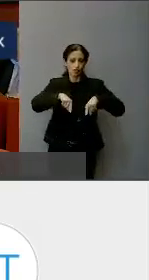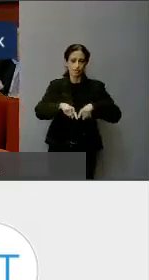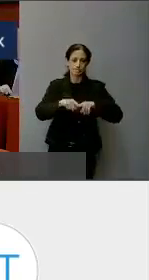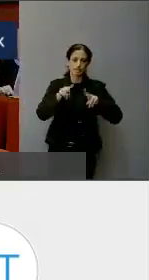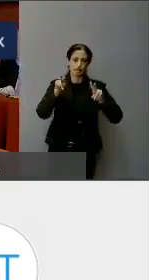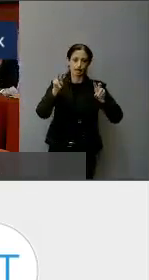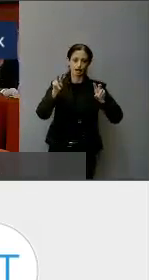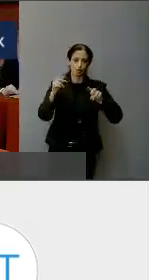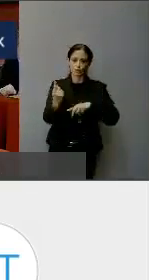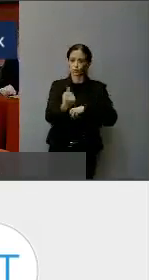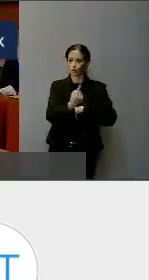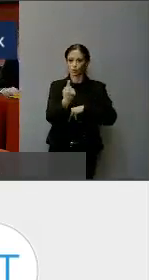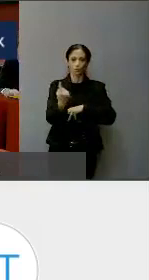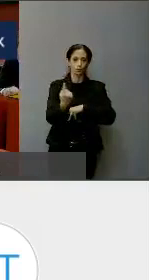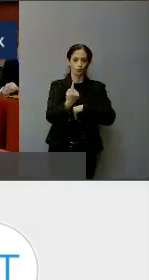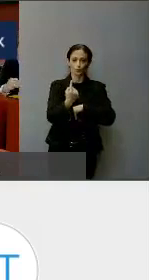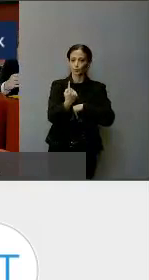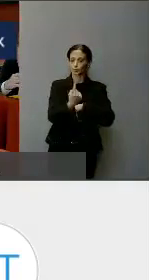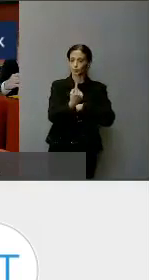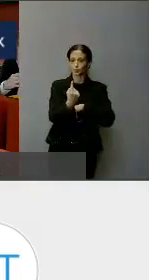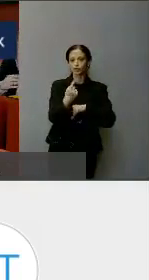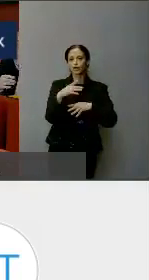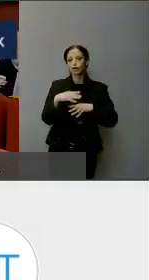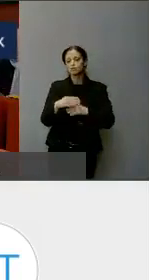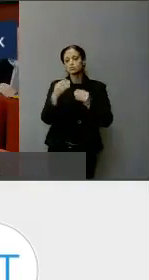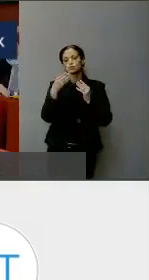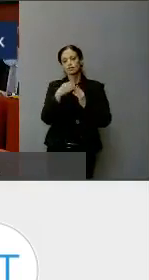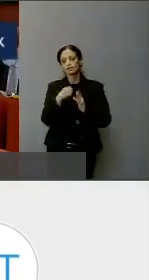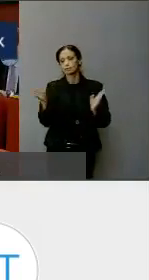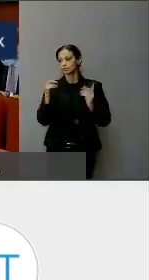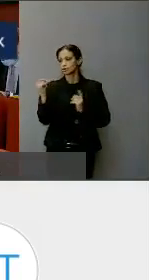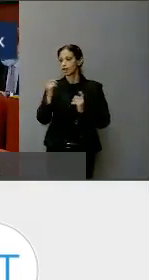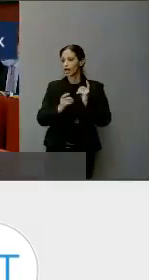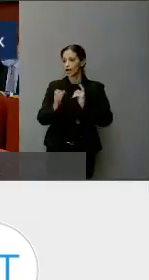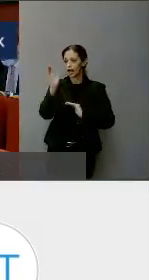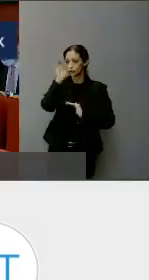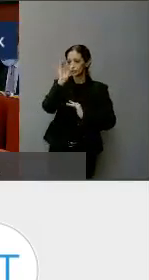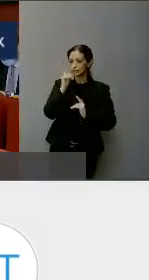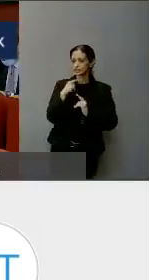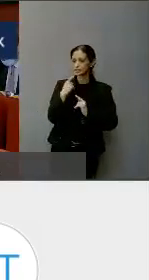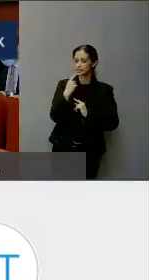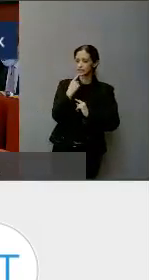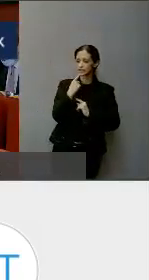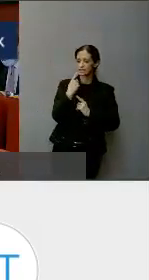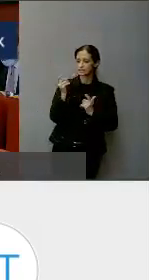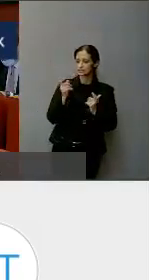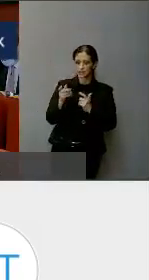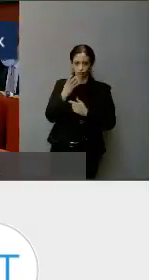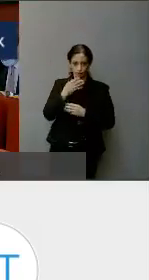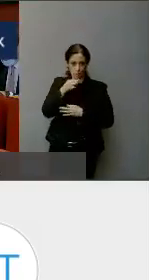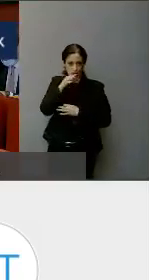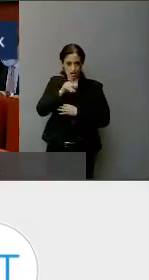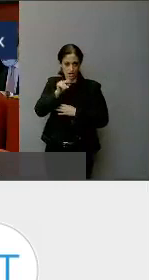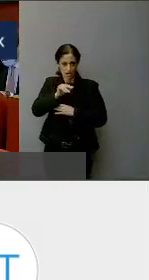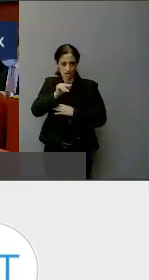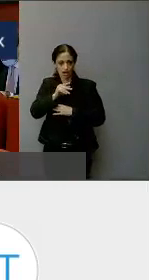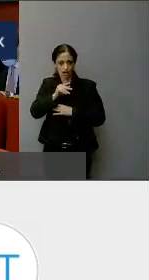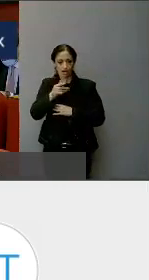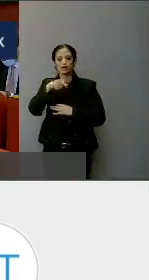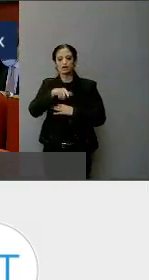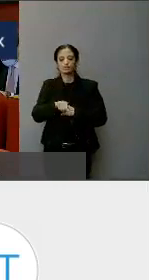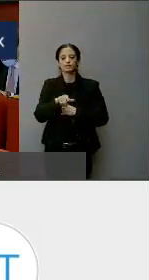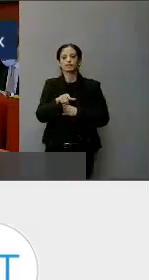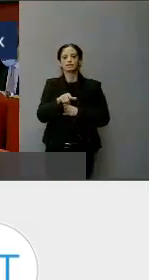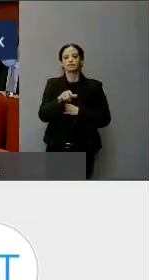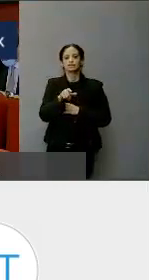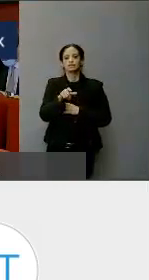dove si dava addirittura l'apertura alle audizioni in maniera e straordinaria degli audit i perché per fortuna si